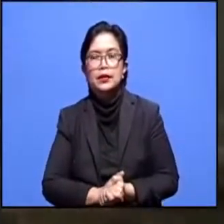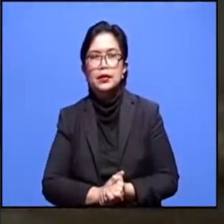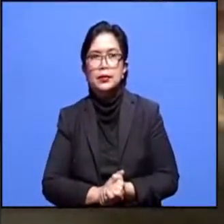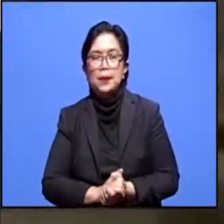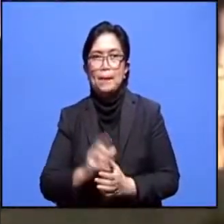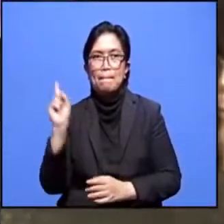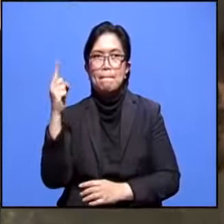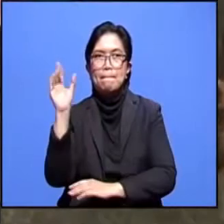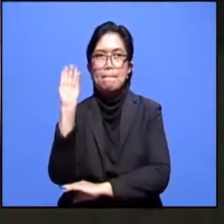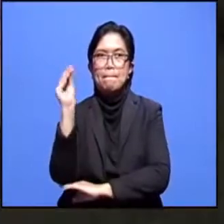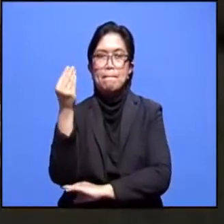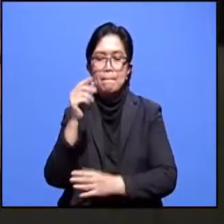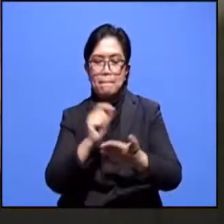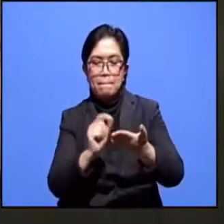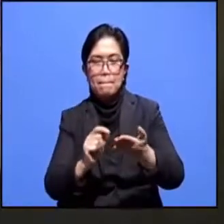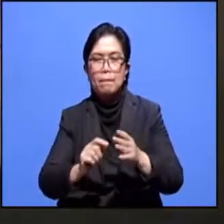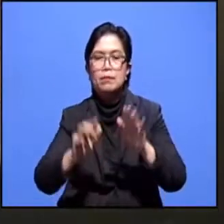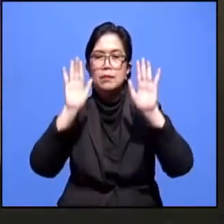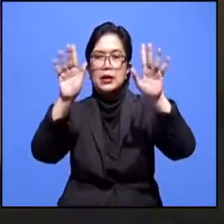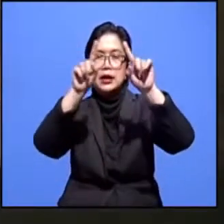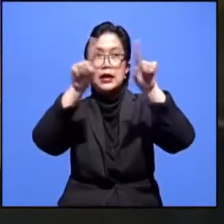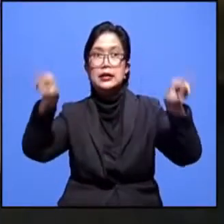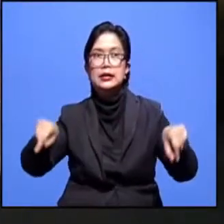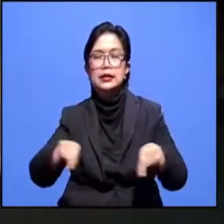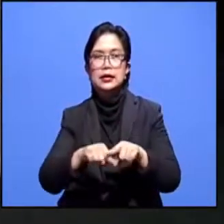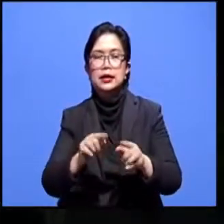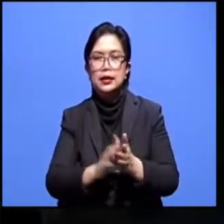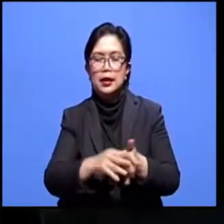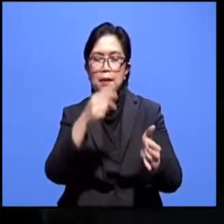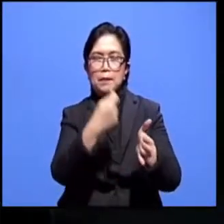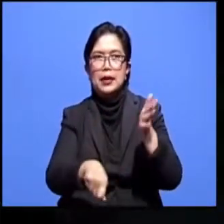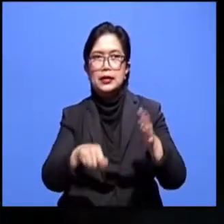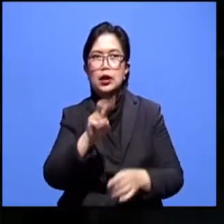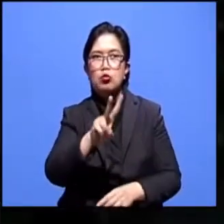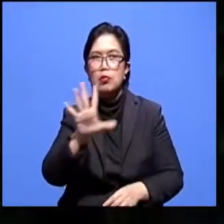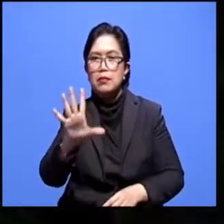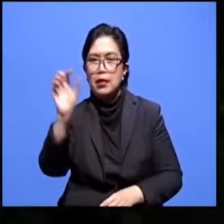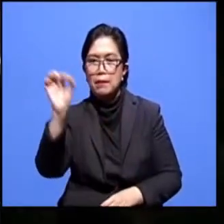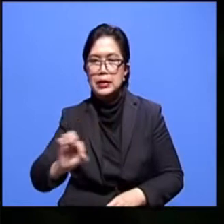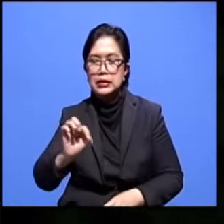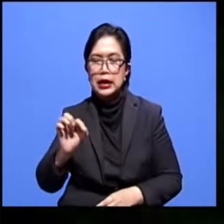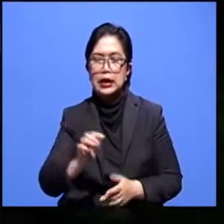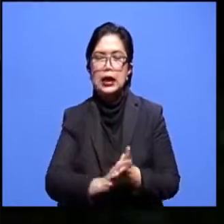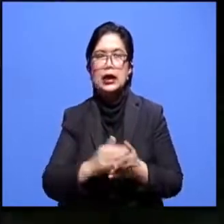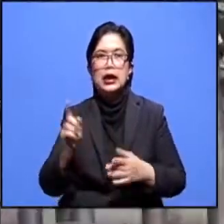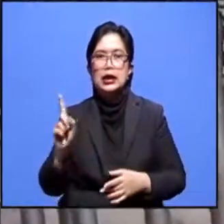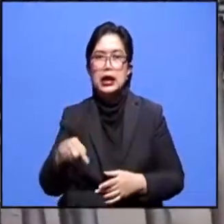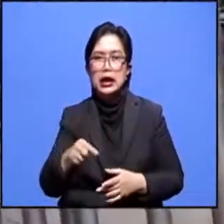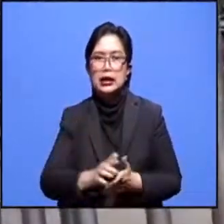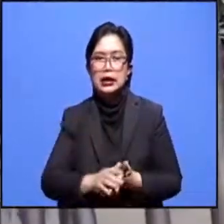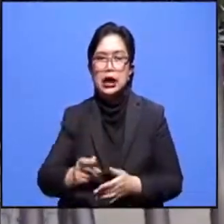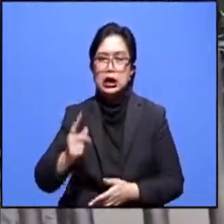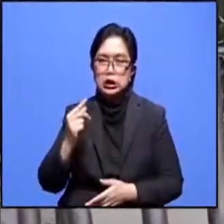Pemprov DKI Jakarta mencatat pemasangan baliho dan reklame akan dikenakan pajak 25% dari nilai sewa, sementara pajak harus